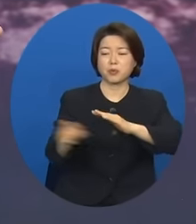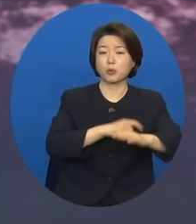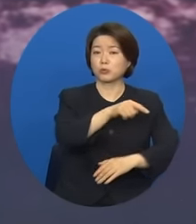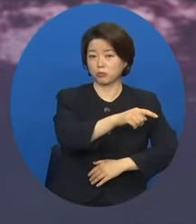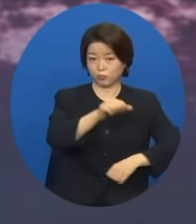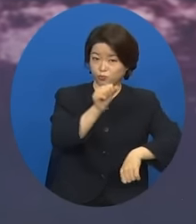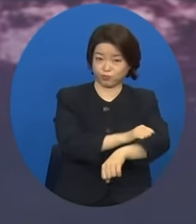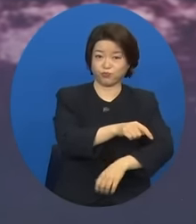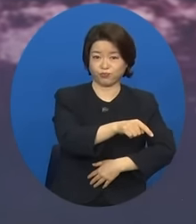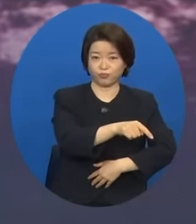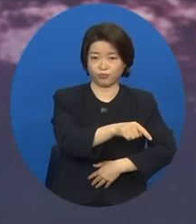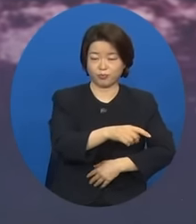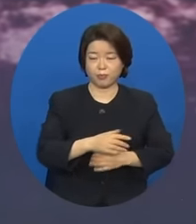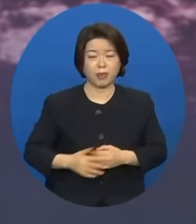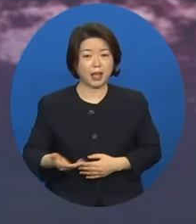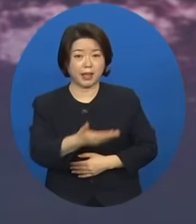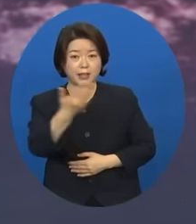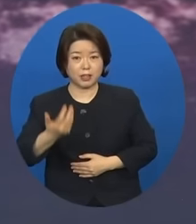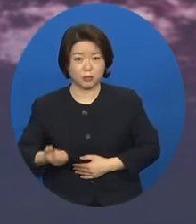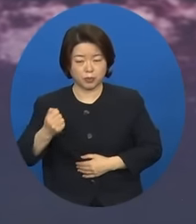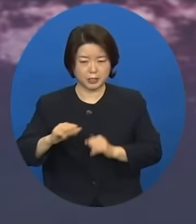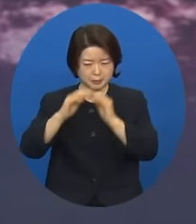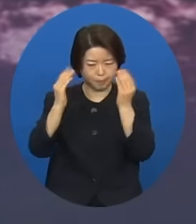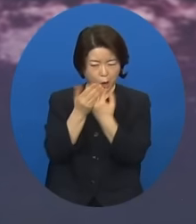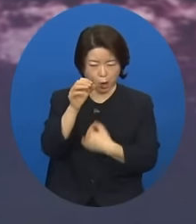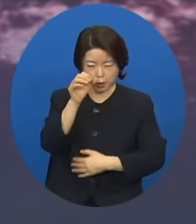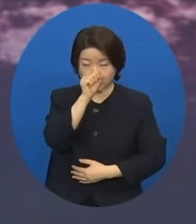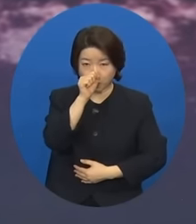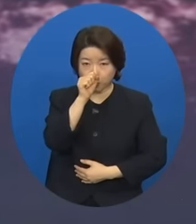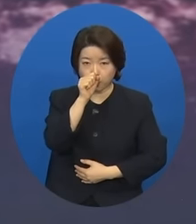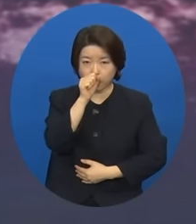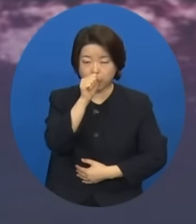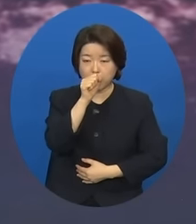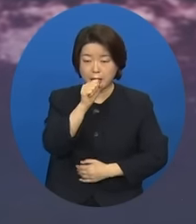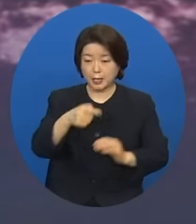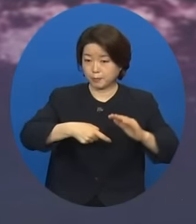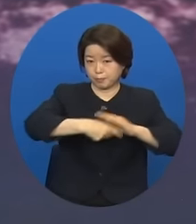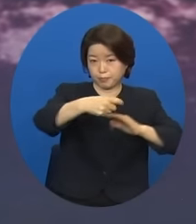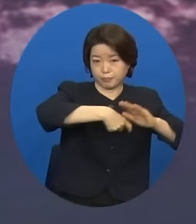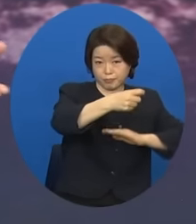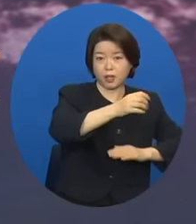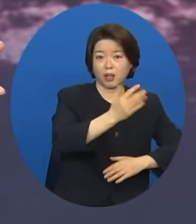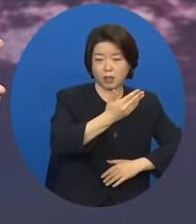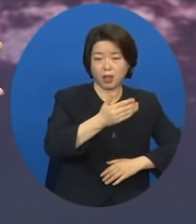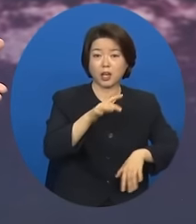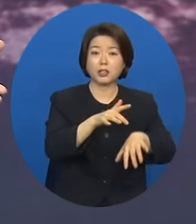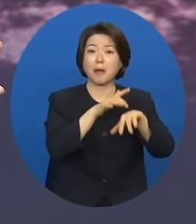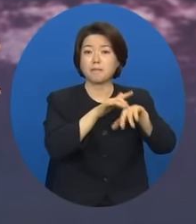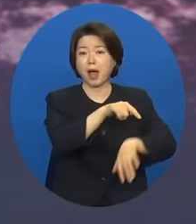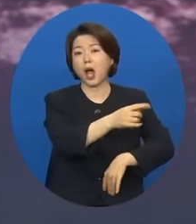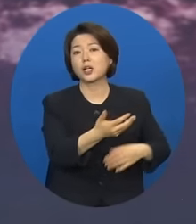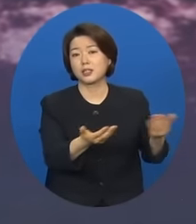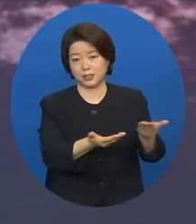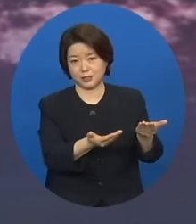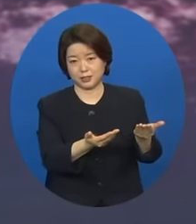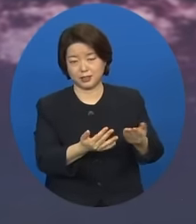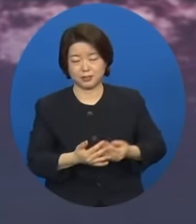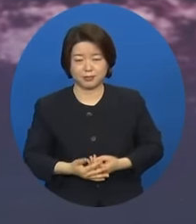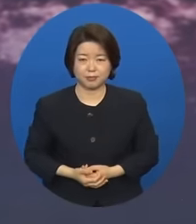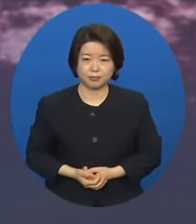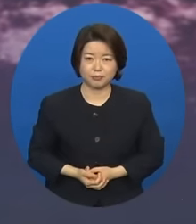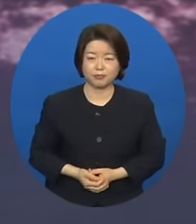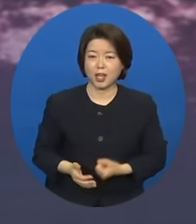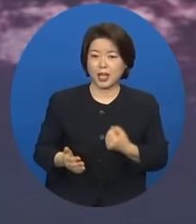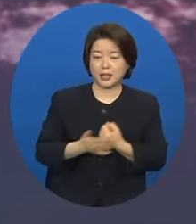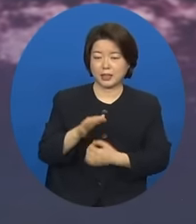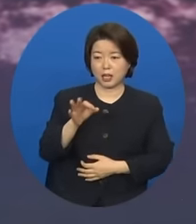거예요 그 여러분들이 가지고 있는 모든 좋은 것들은 여러분 도둑이 다 훔쳐갑니다 그게 마귀가 하는 짓이에요 그래서